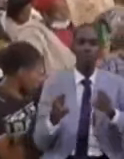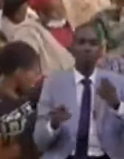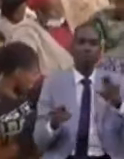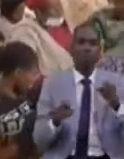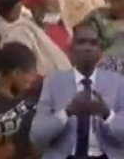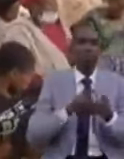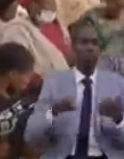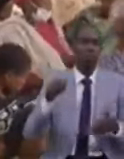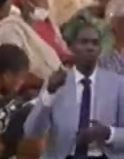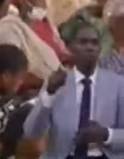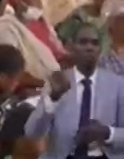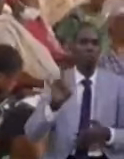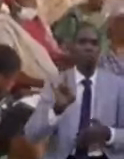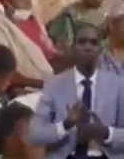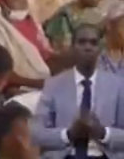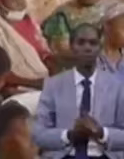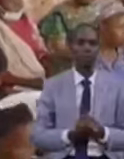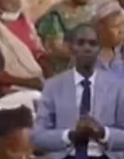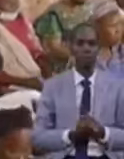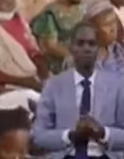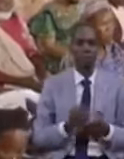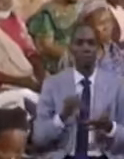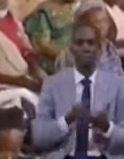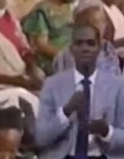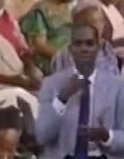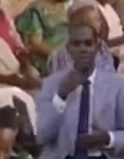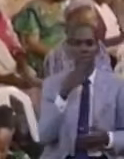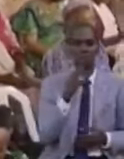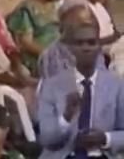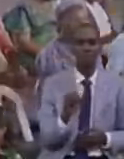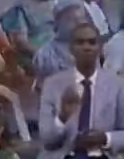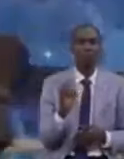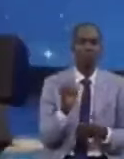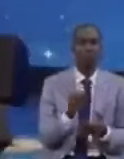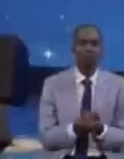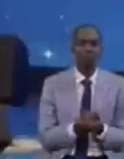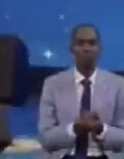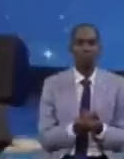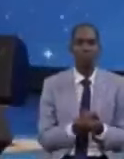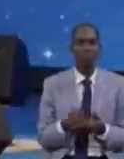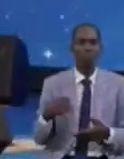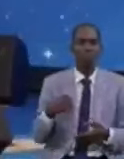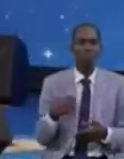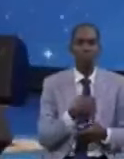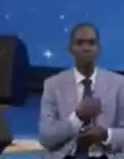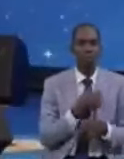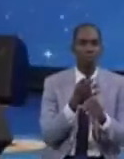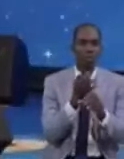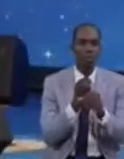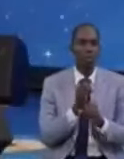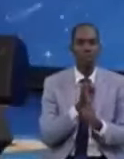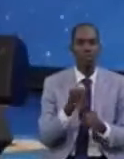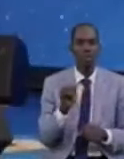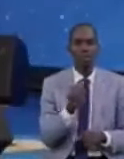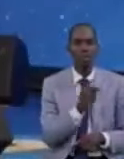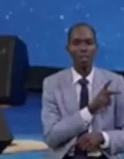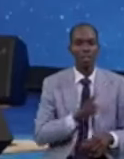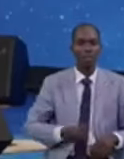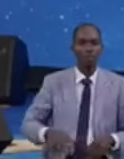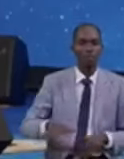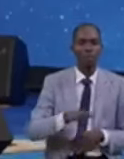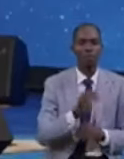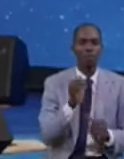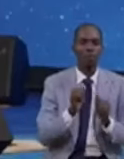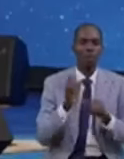28 et d c'est pourquoi recevons un royaume inébranlable